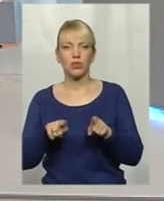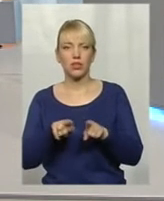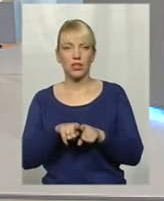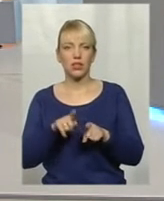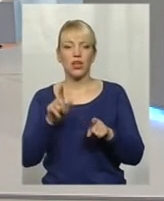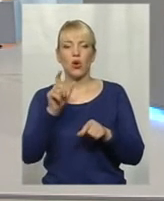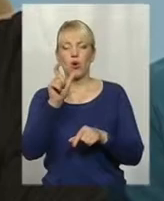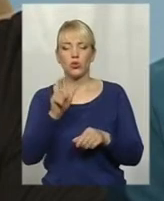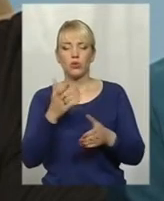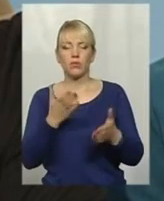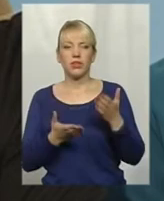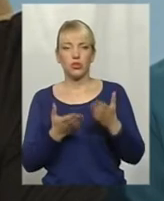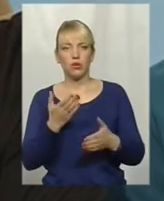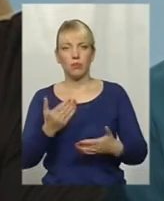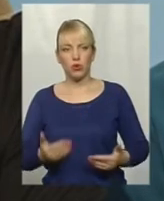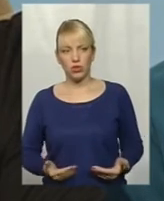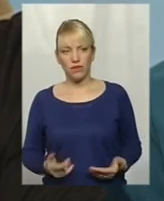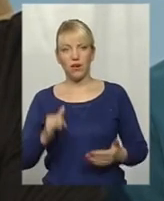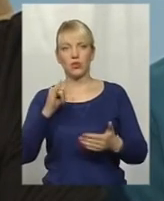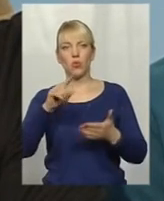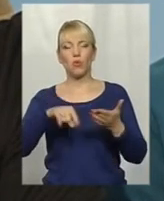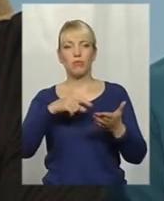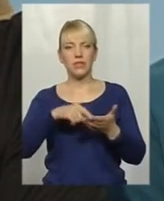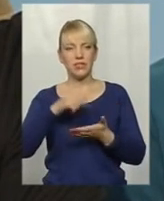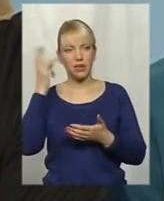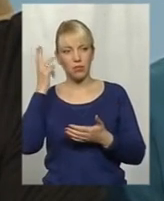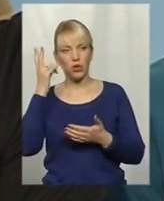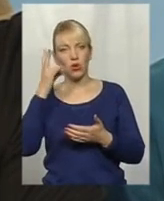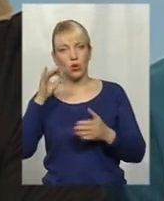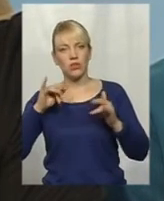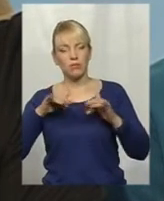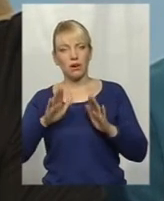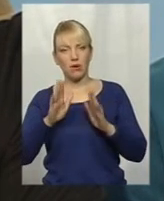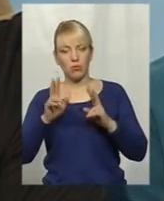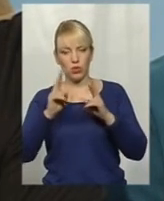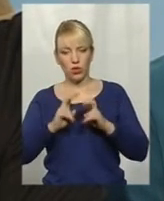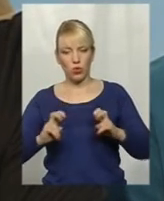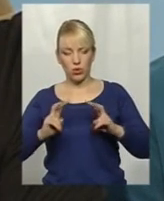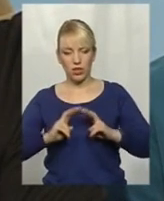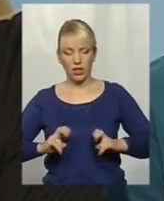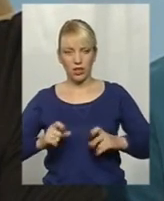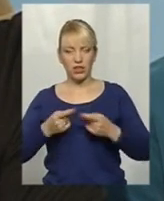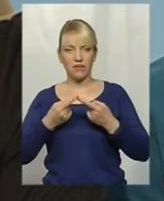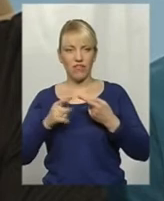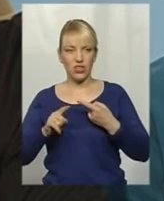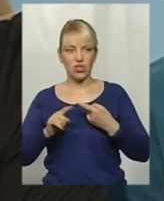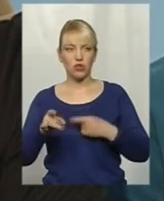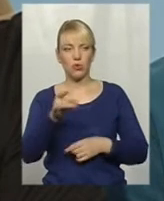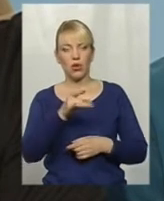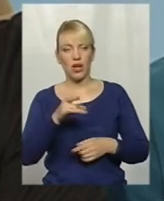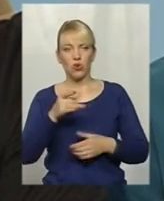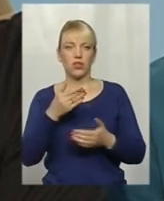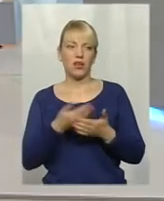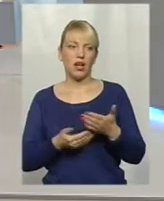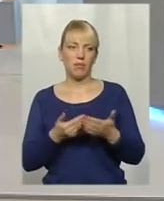де особа проживає, наприклад, в Хмельницькому, але справа буде розглядатися в іншому регіоні.